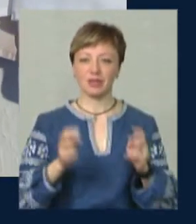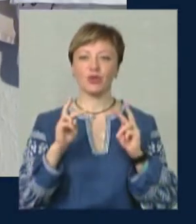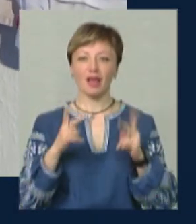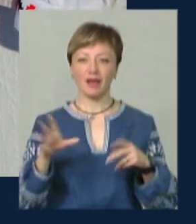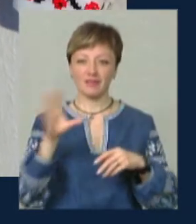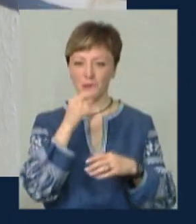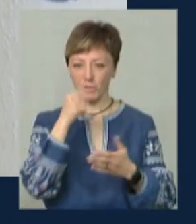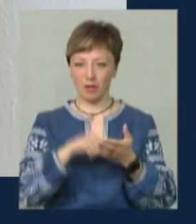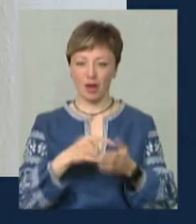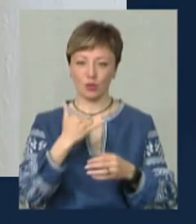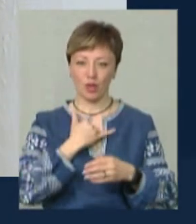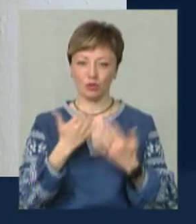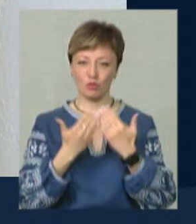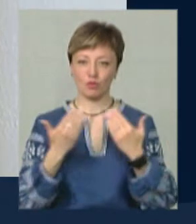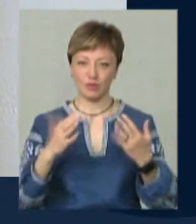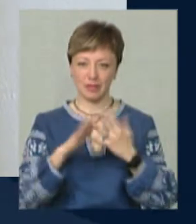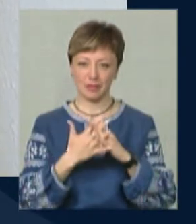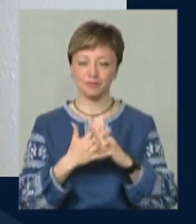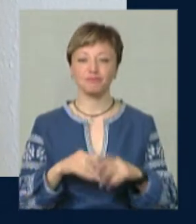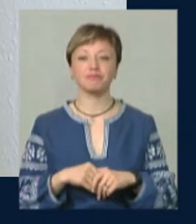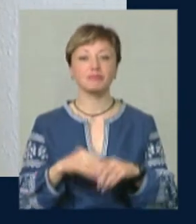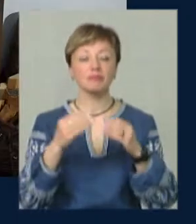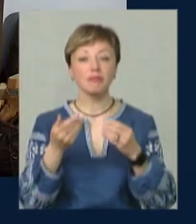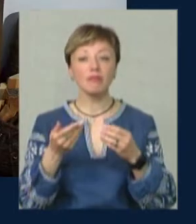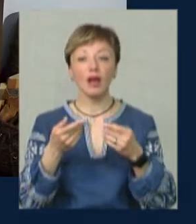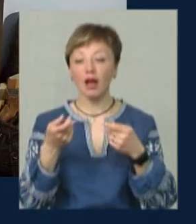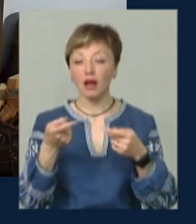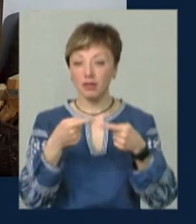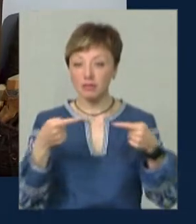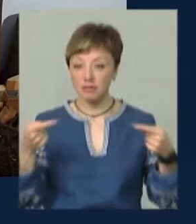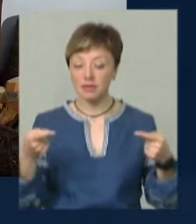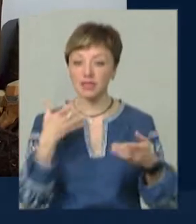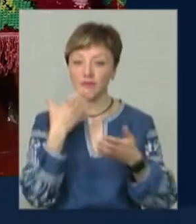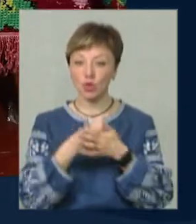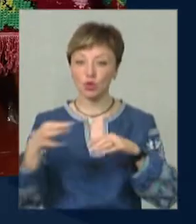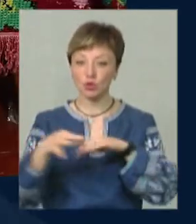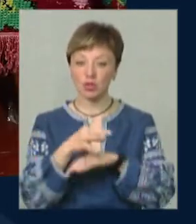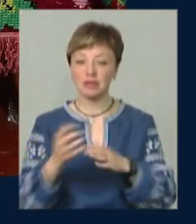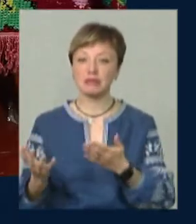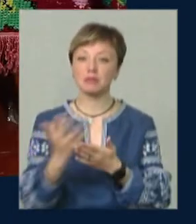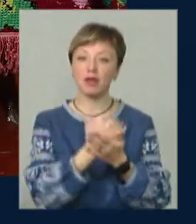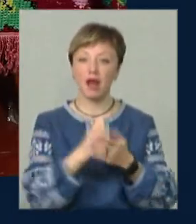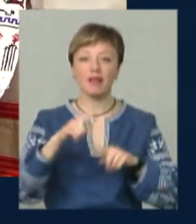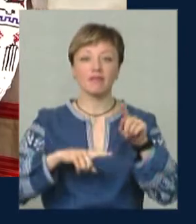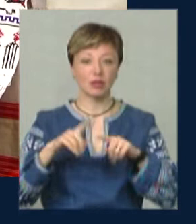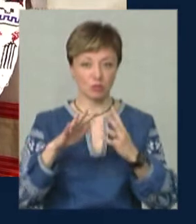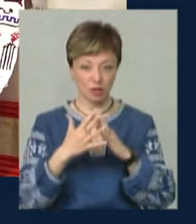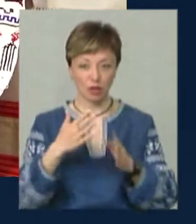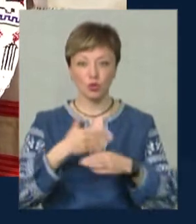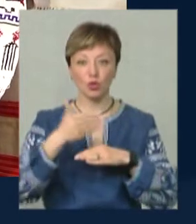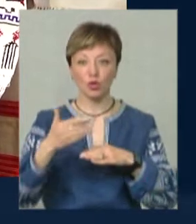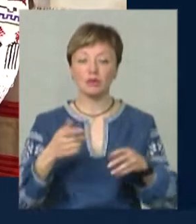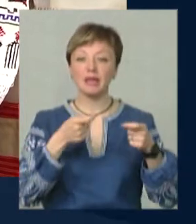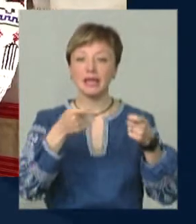все потрапляло до нашого села. Експонати для музею Анатолій разом зі своєю дружиною Наталею спочатку збирали у рідному селі. Згодом